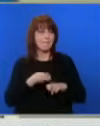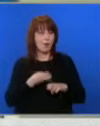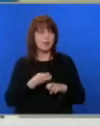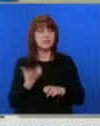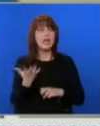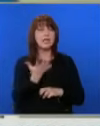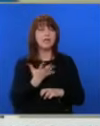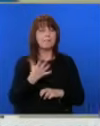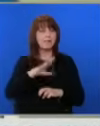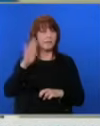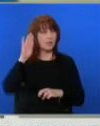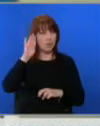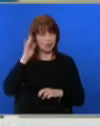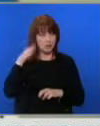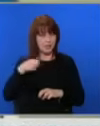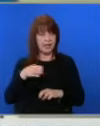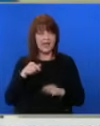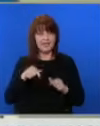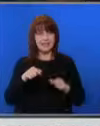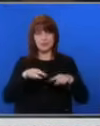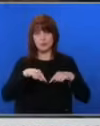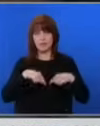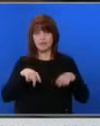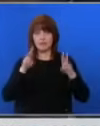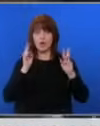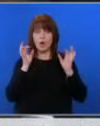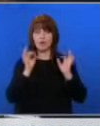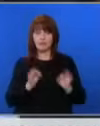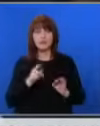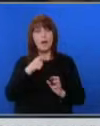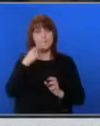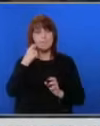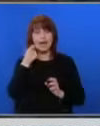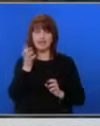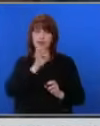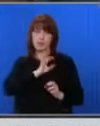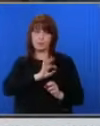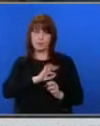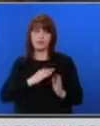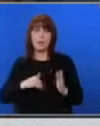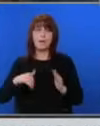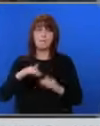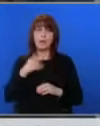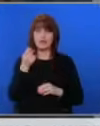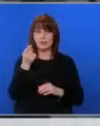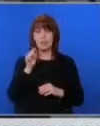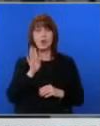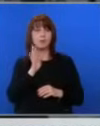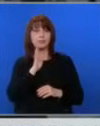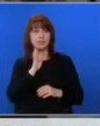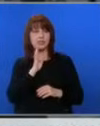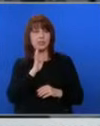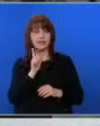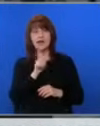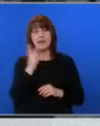петима служители. Днешното съдебно решение постановява, че майката ще получи по-високо обезщетение от бащата.